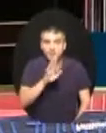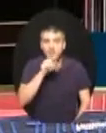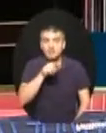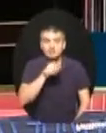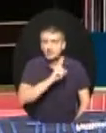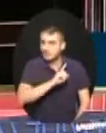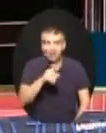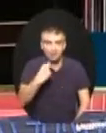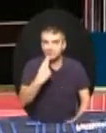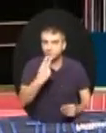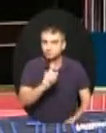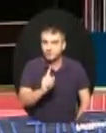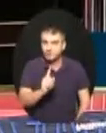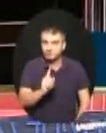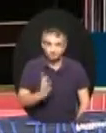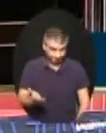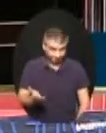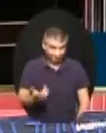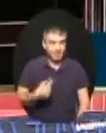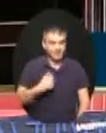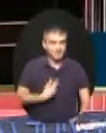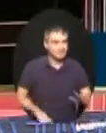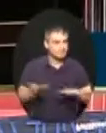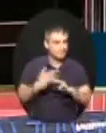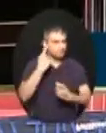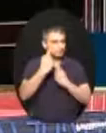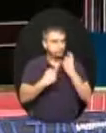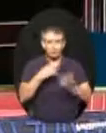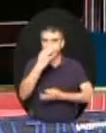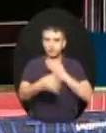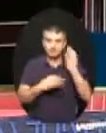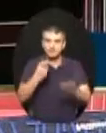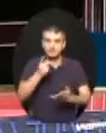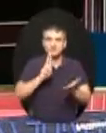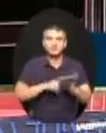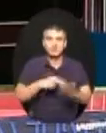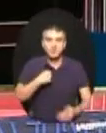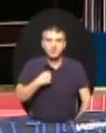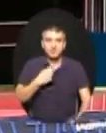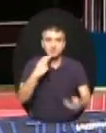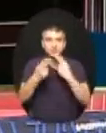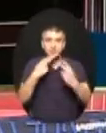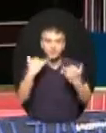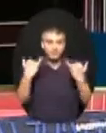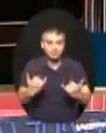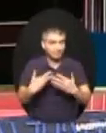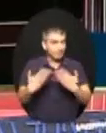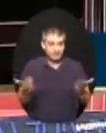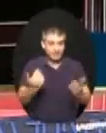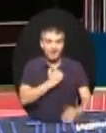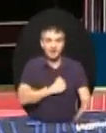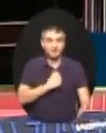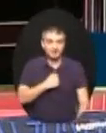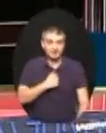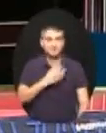זה לא ניתנה תשובה. אז אני מעלה שאלות, שואל שאלות, וזאת זכותי. תשובות כרגע עין,